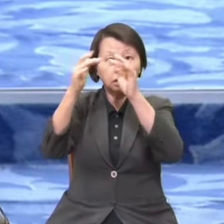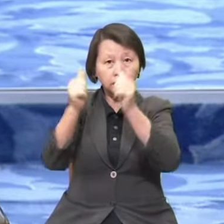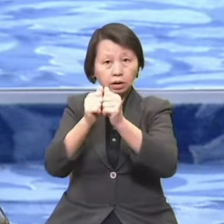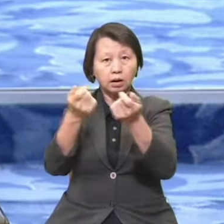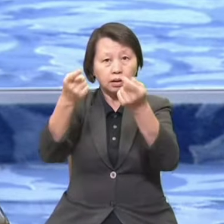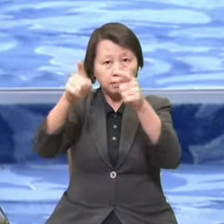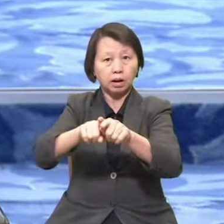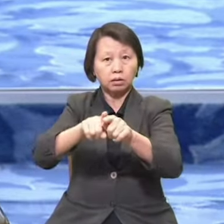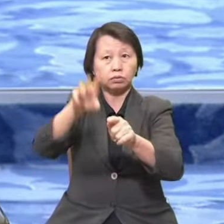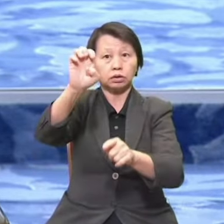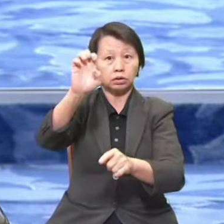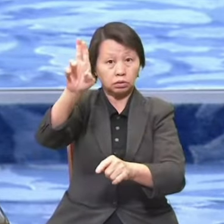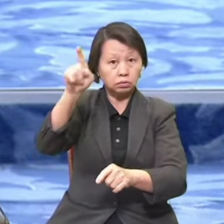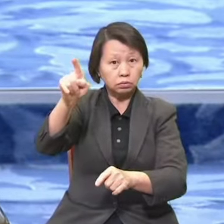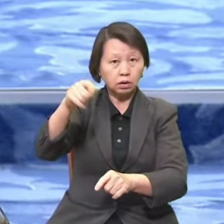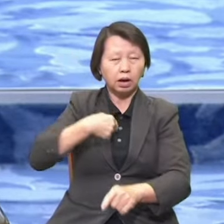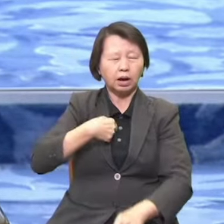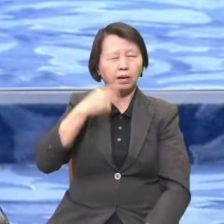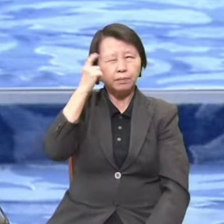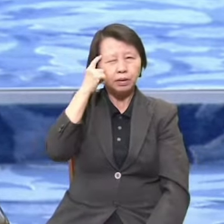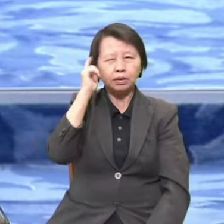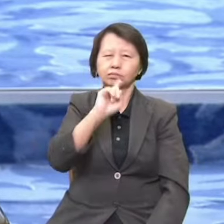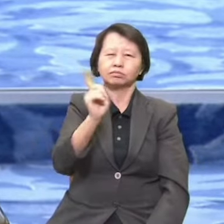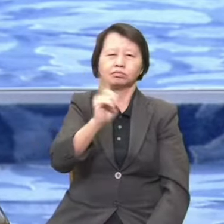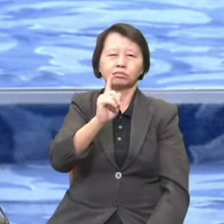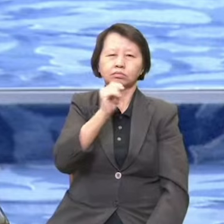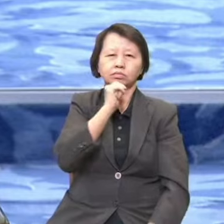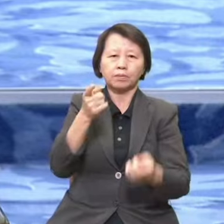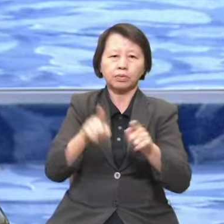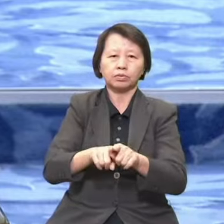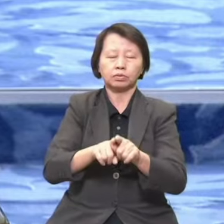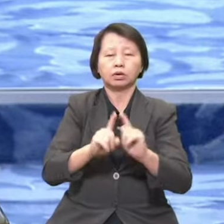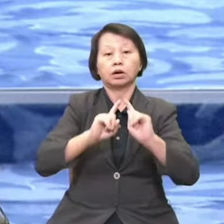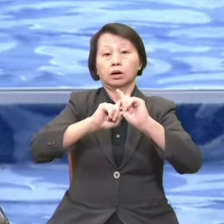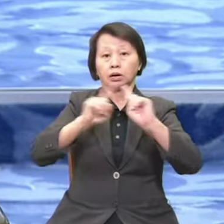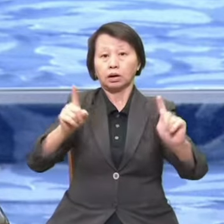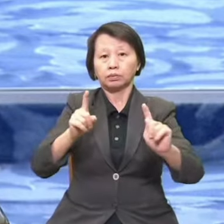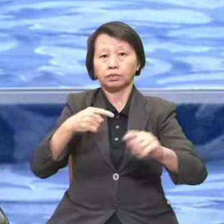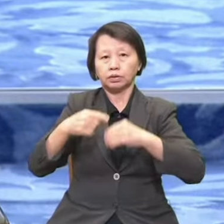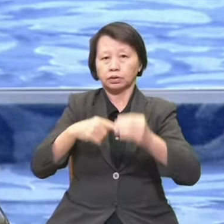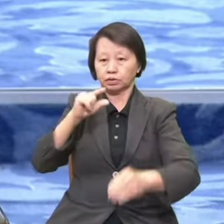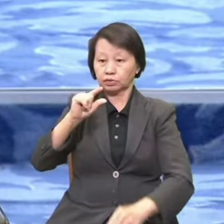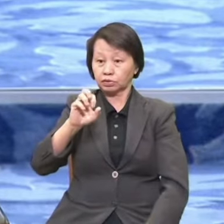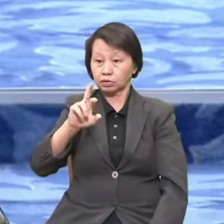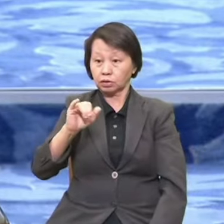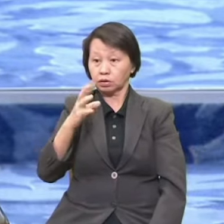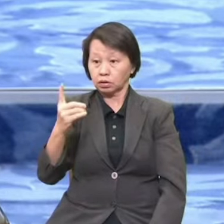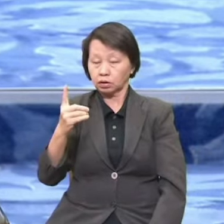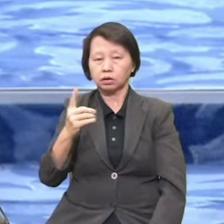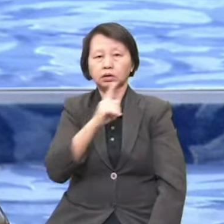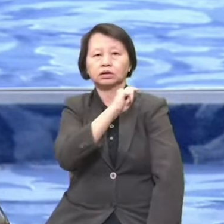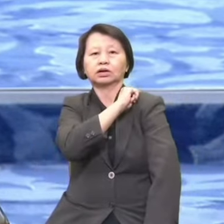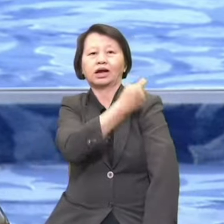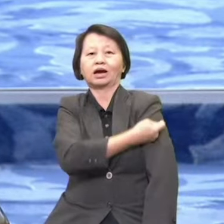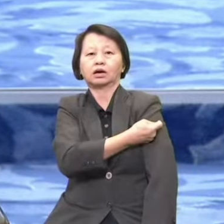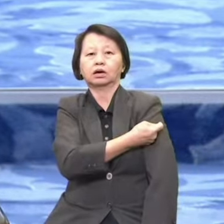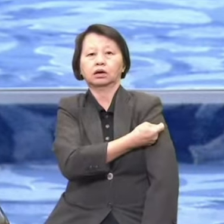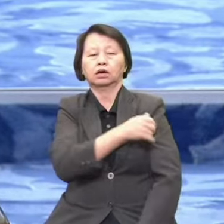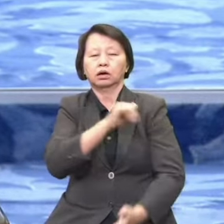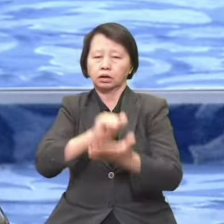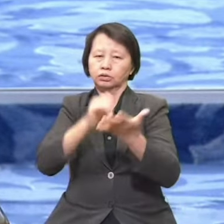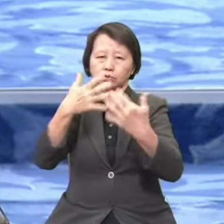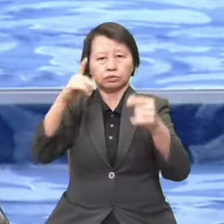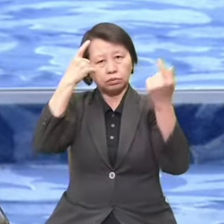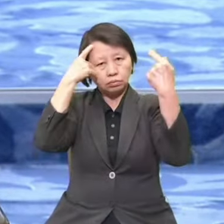Saya tidak fikir ia akan berlaku segera tetapi peningkatan dari segi Grid tenaga itu sudah dipersetujui